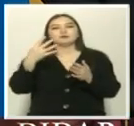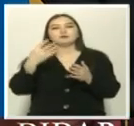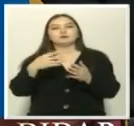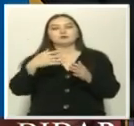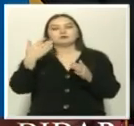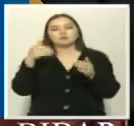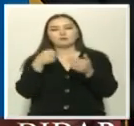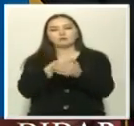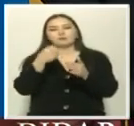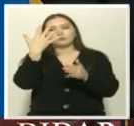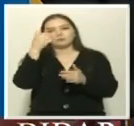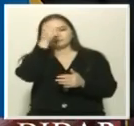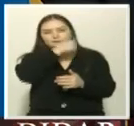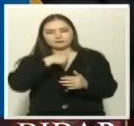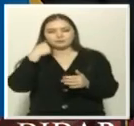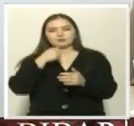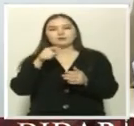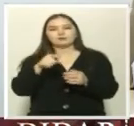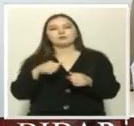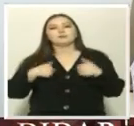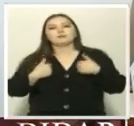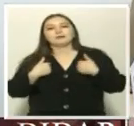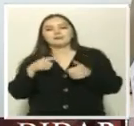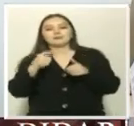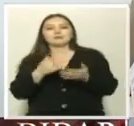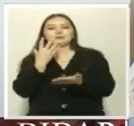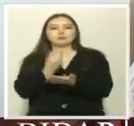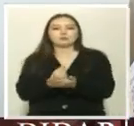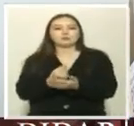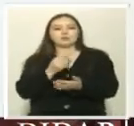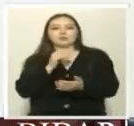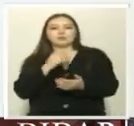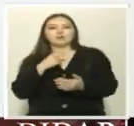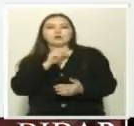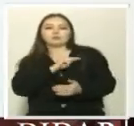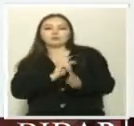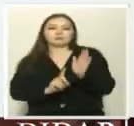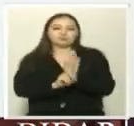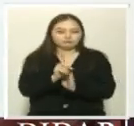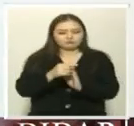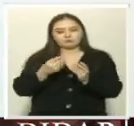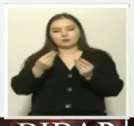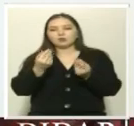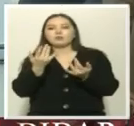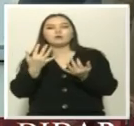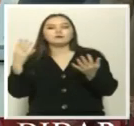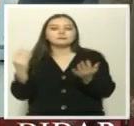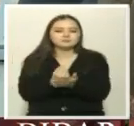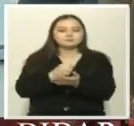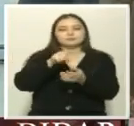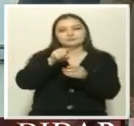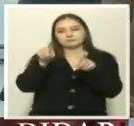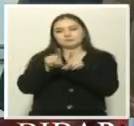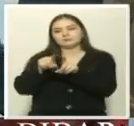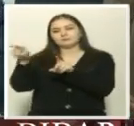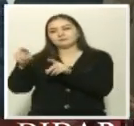до 7 лет по отрасли сельского хозяйства специалисты сферы занятости намерены повысить показатели в 2023 году